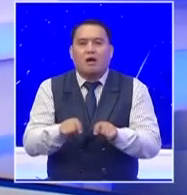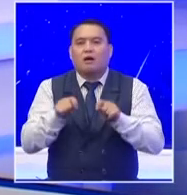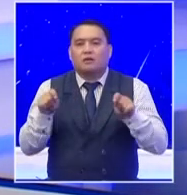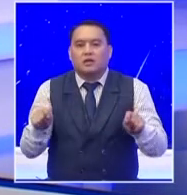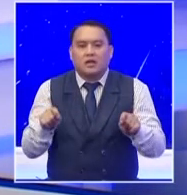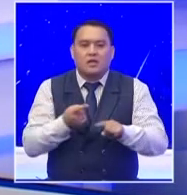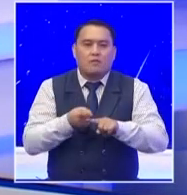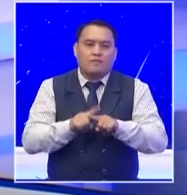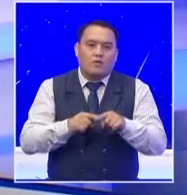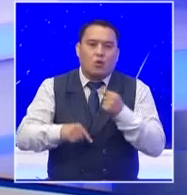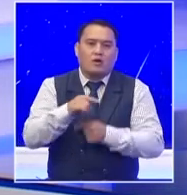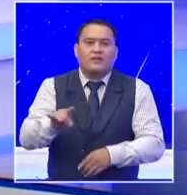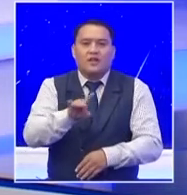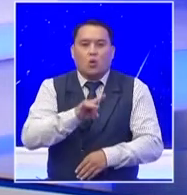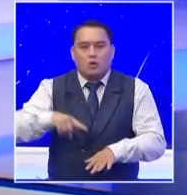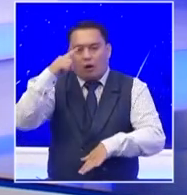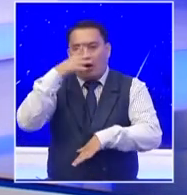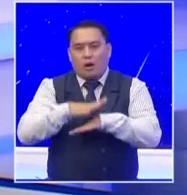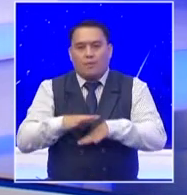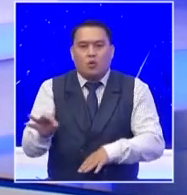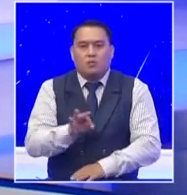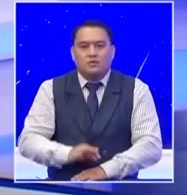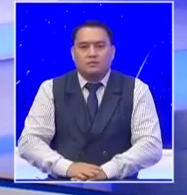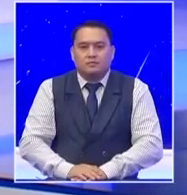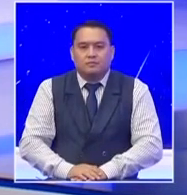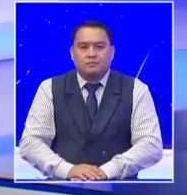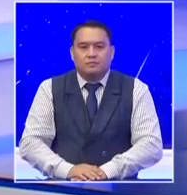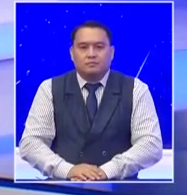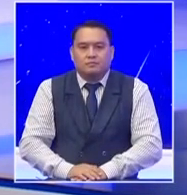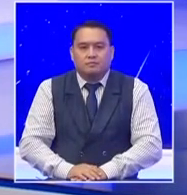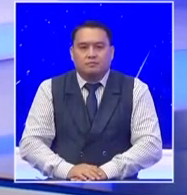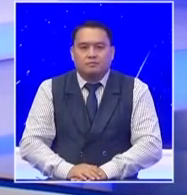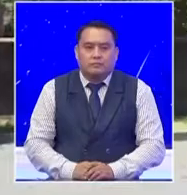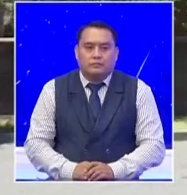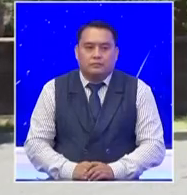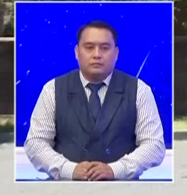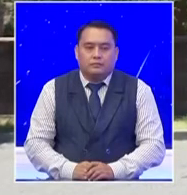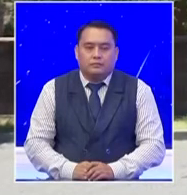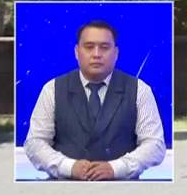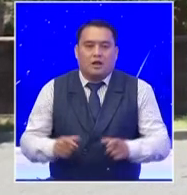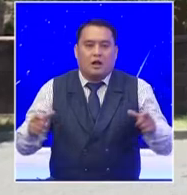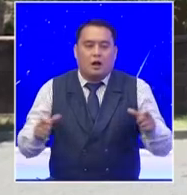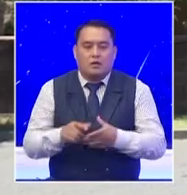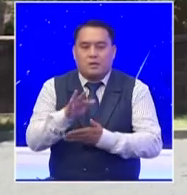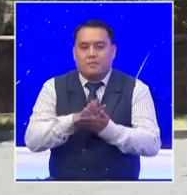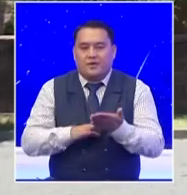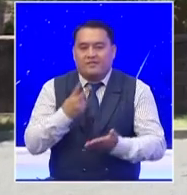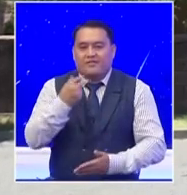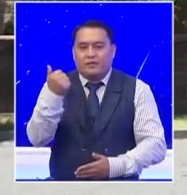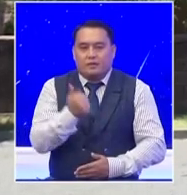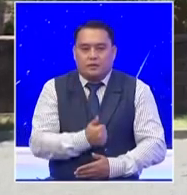вопрос подняли правозащитники региона на встрече с акимом области Амандыком Баталовым. Карантин продлен на